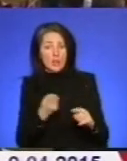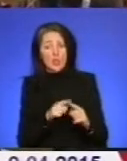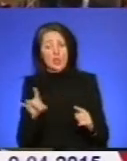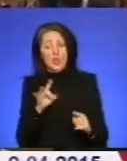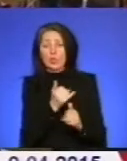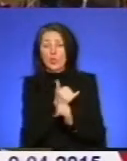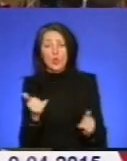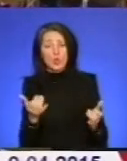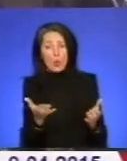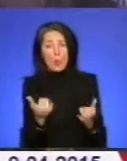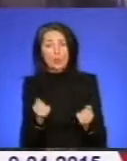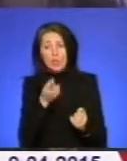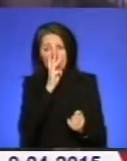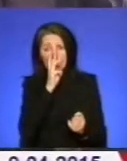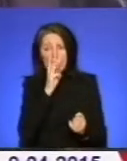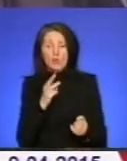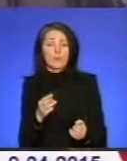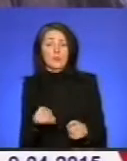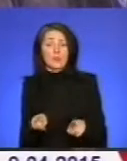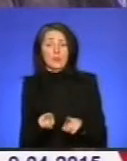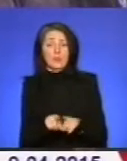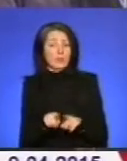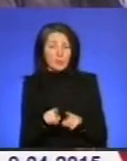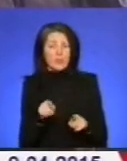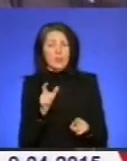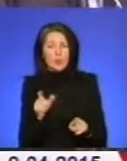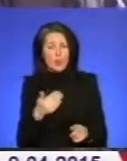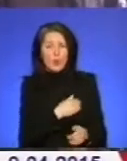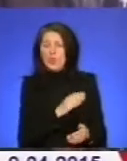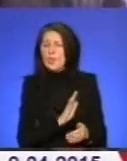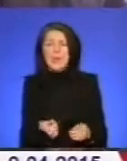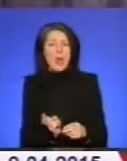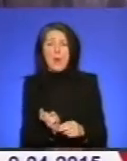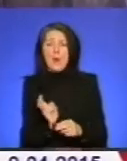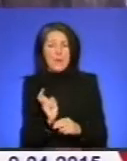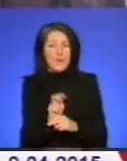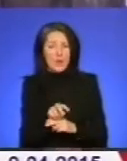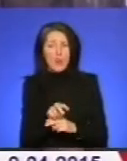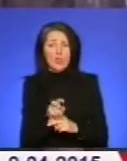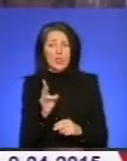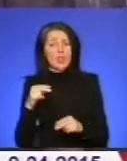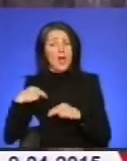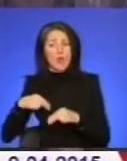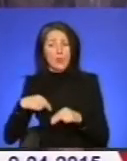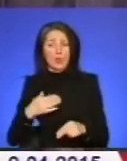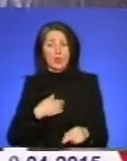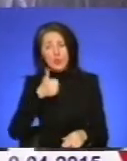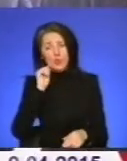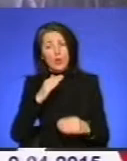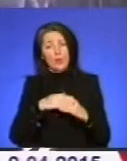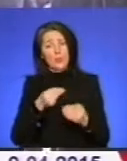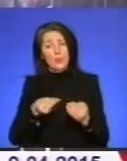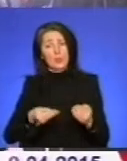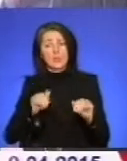отримати заробітну плату. Бо люди вже хочуть не виходити на роботу, ми вам так говоримо, як є. Я підписав вчора ввечері розпорядження.